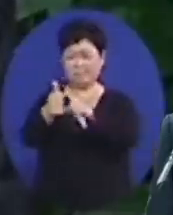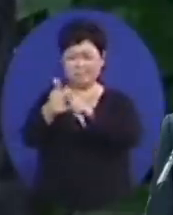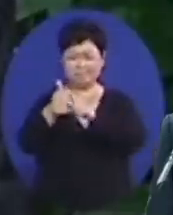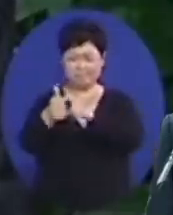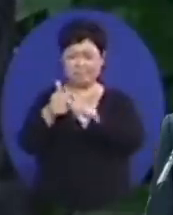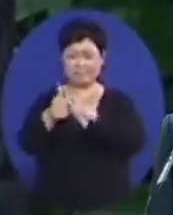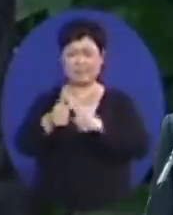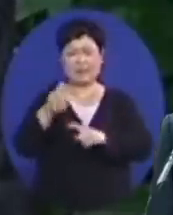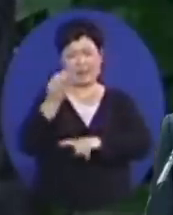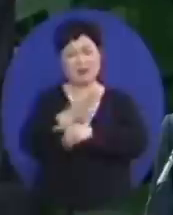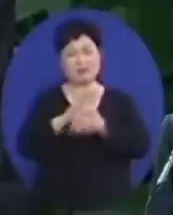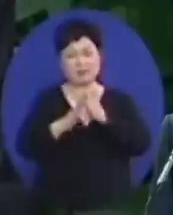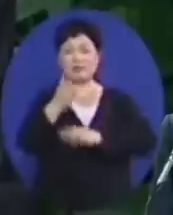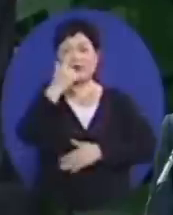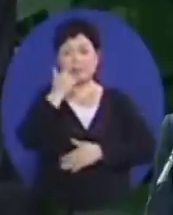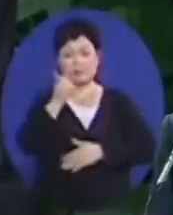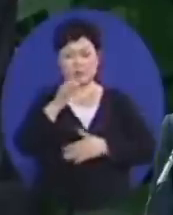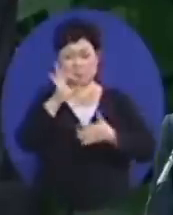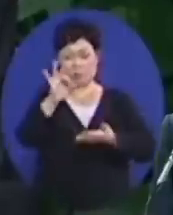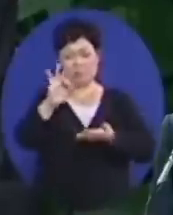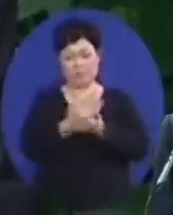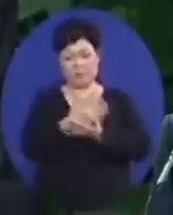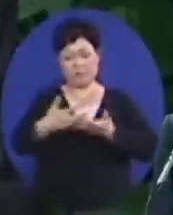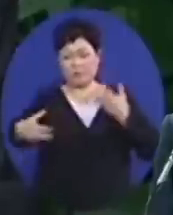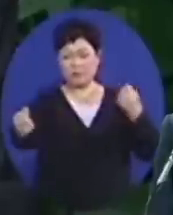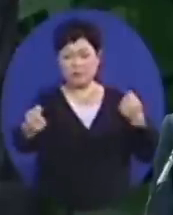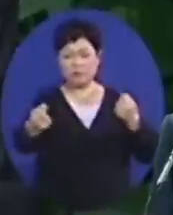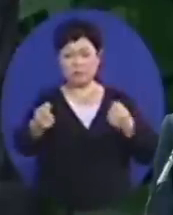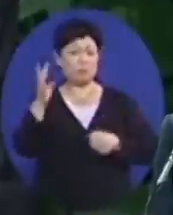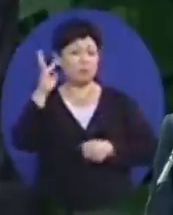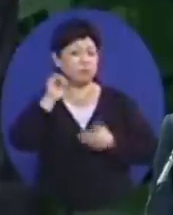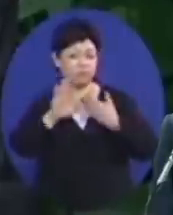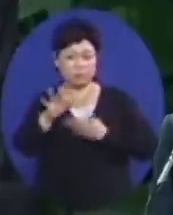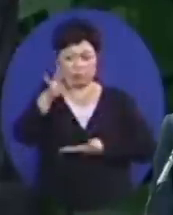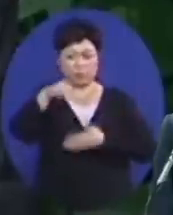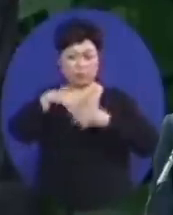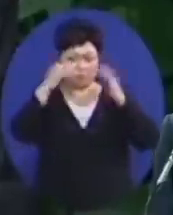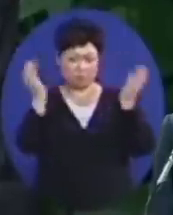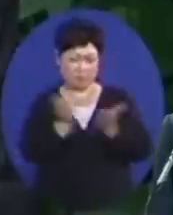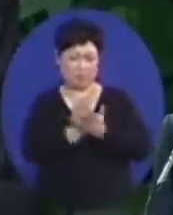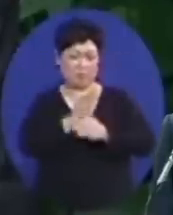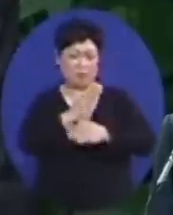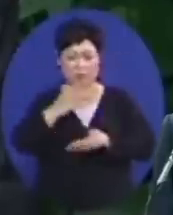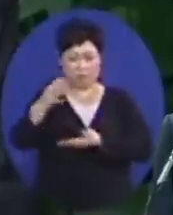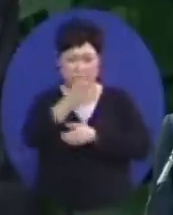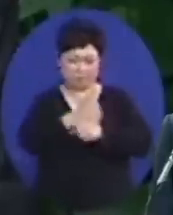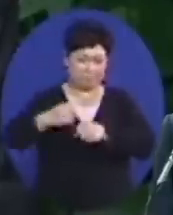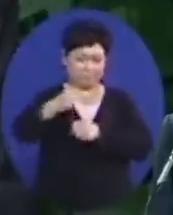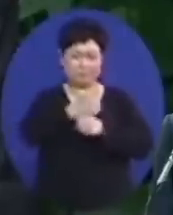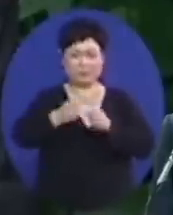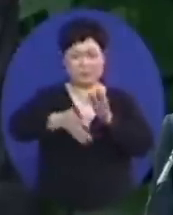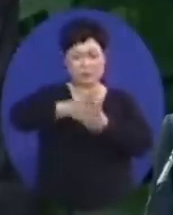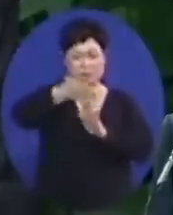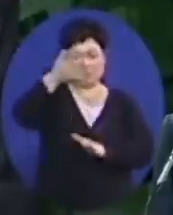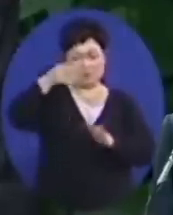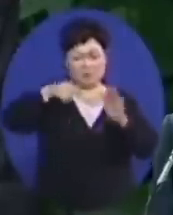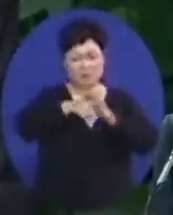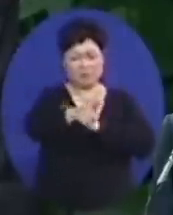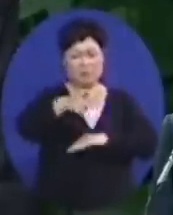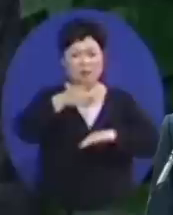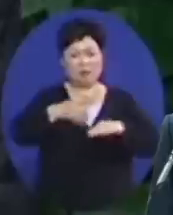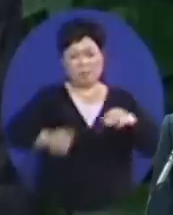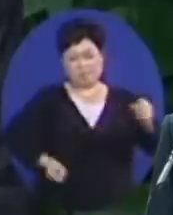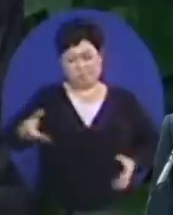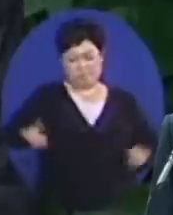수 없어 아버지가 재산을 나누어 주니 며칠 이내 그 재산을 다 청산해서 도시에 가서 방탕한 생활을